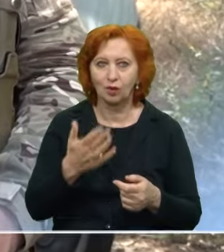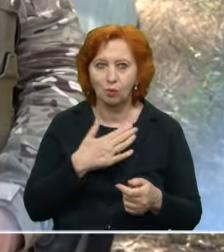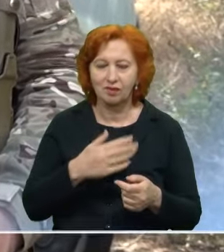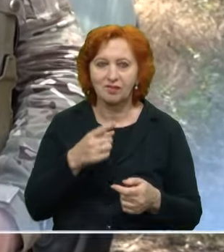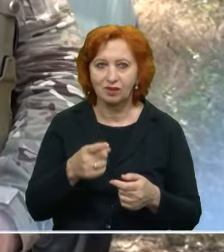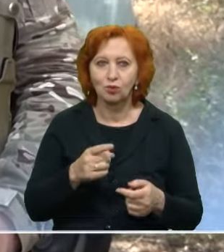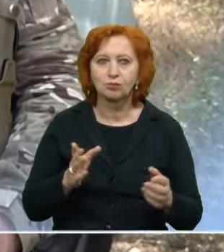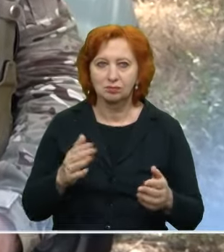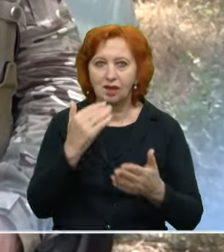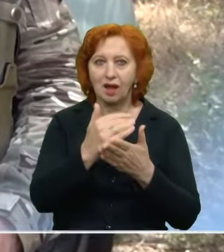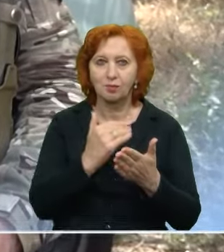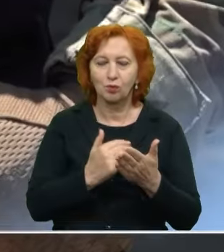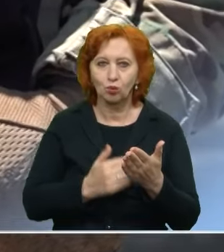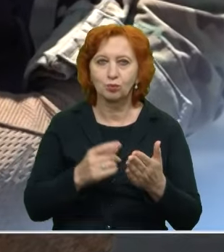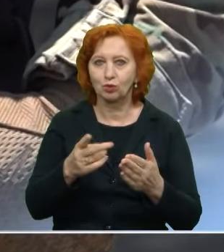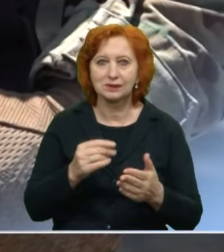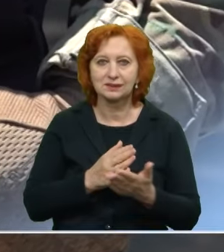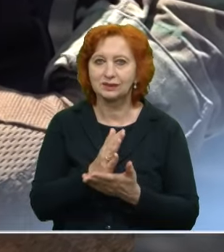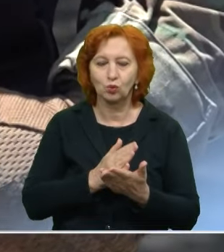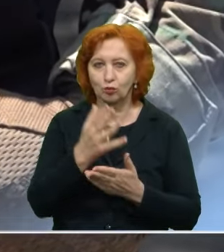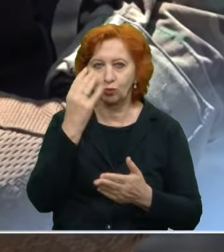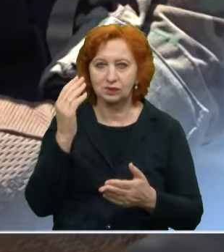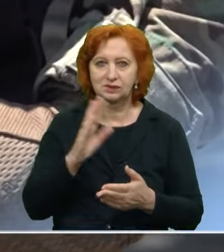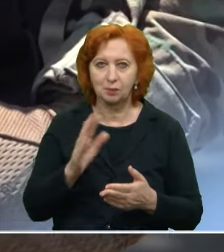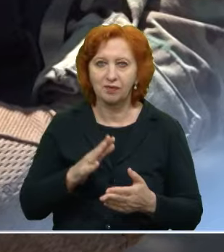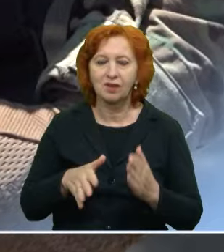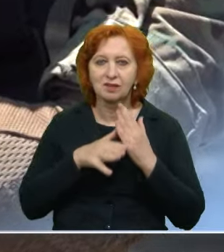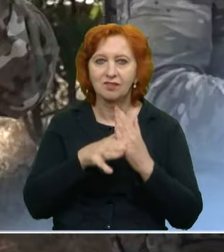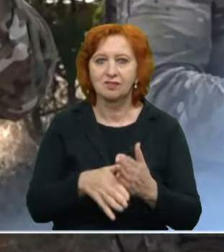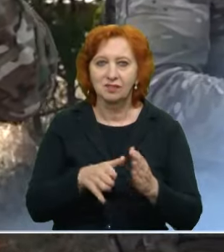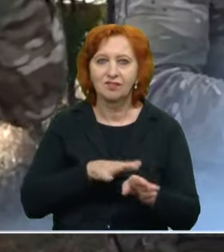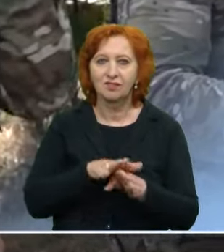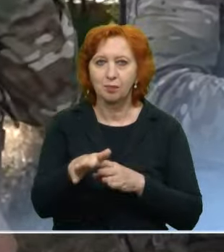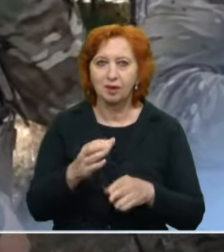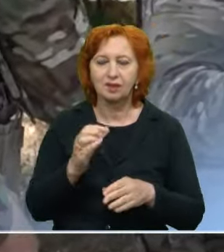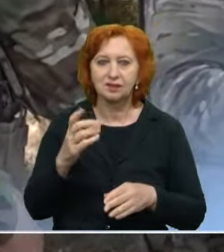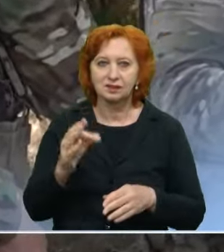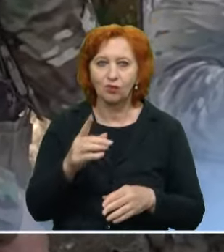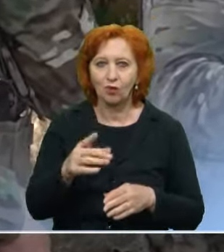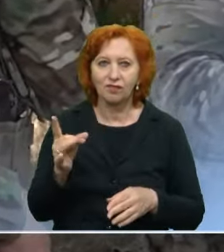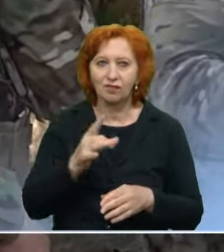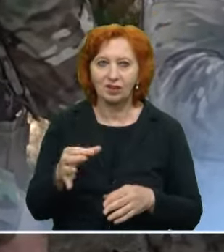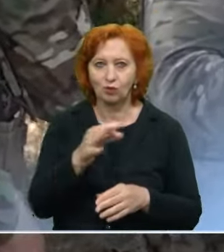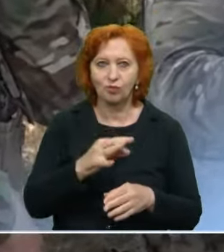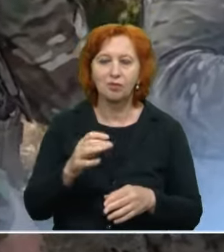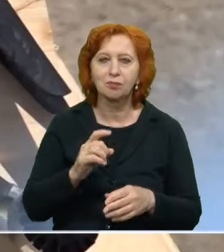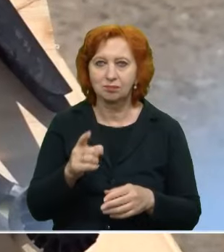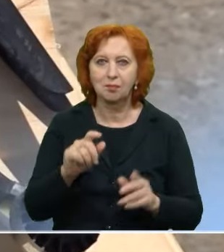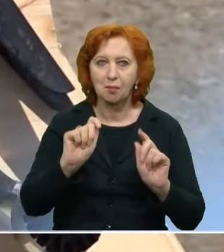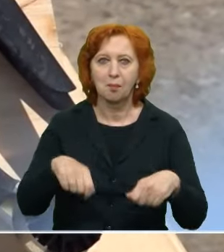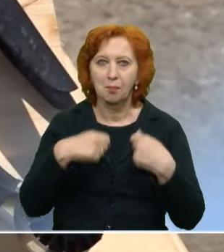Обед пусть и по расписанию, но и про службу никто не забывает. Помощь для выполнения задач специальной военной операции от Ростовской области бойцам